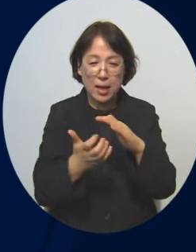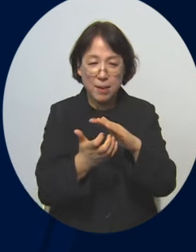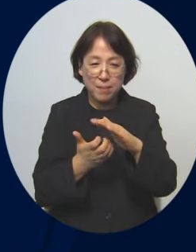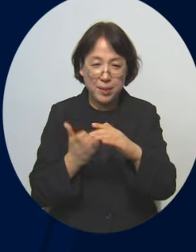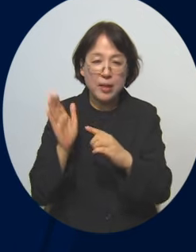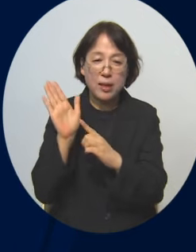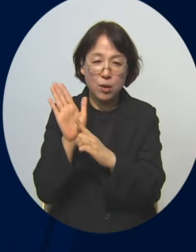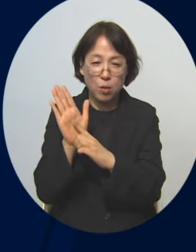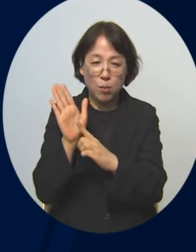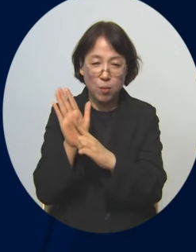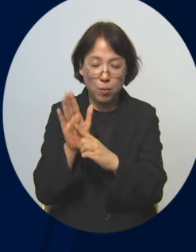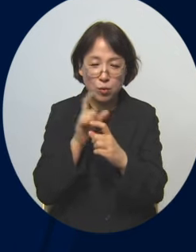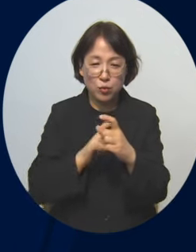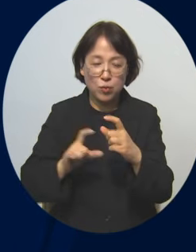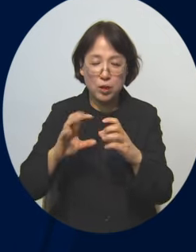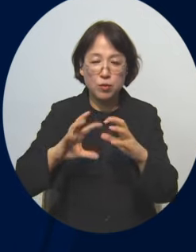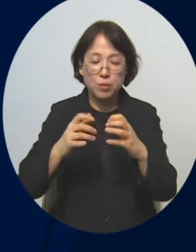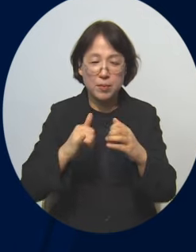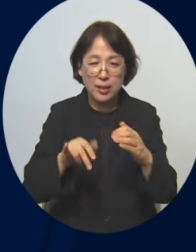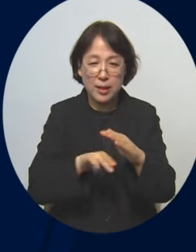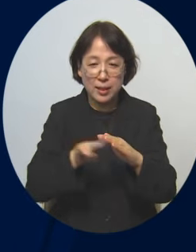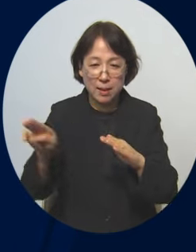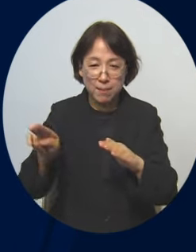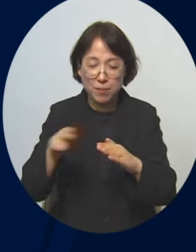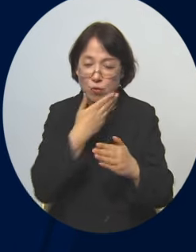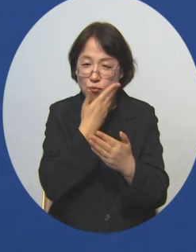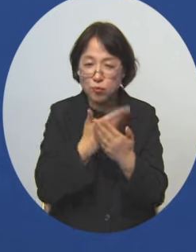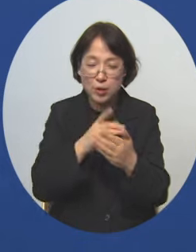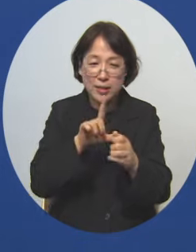단계를 추가해 주민 대피 골든타임을 확보했습니다.